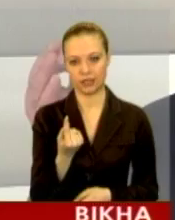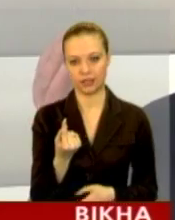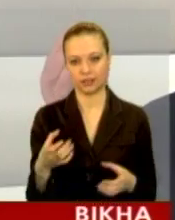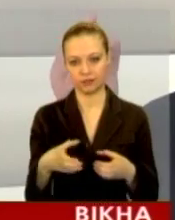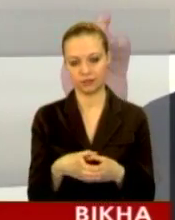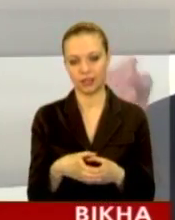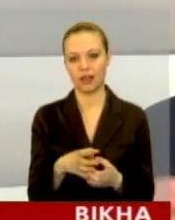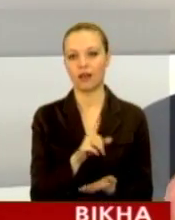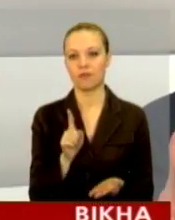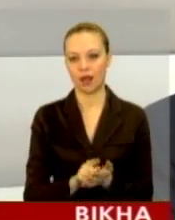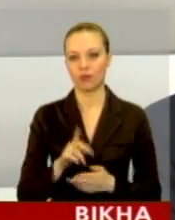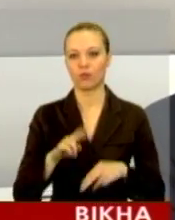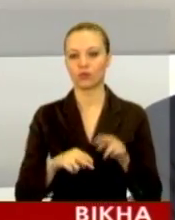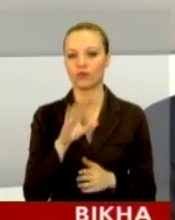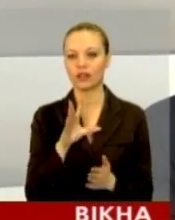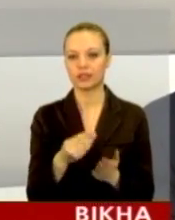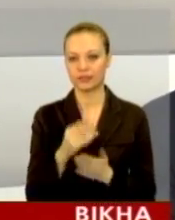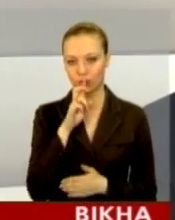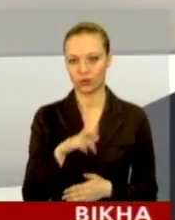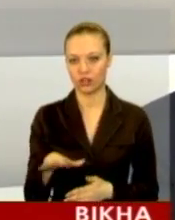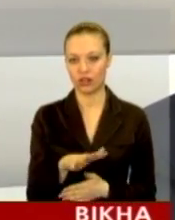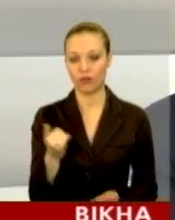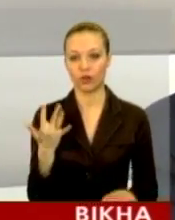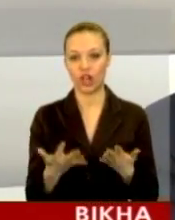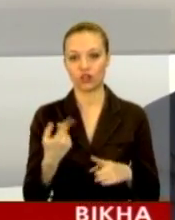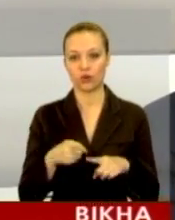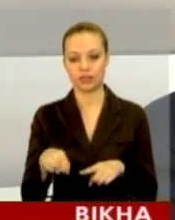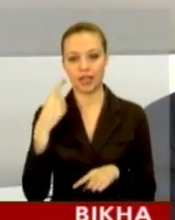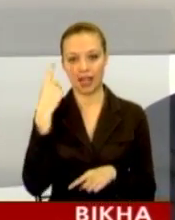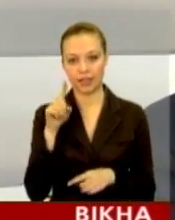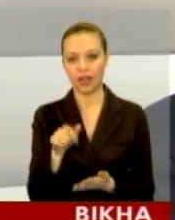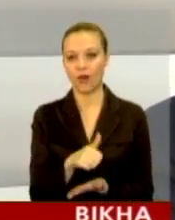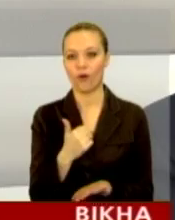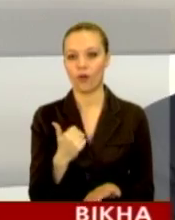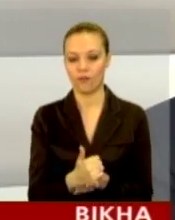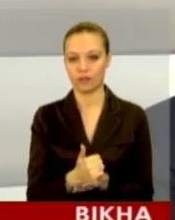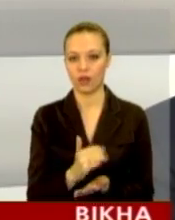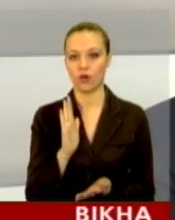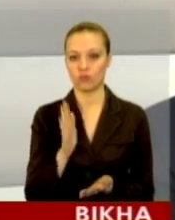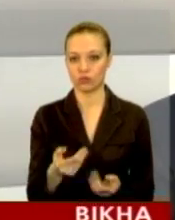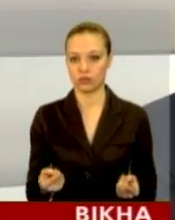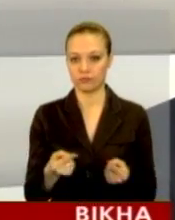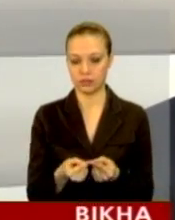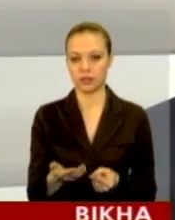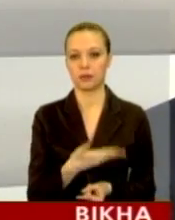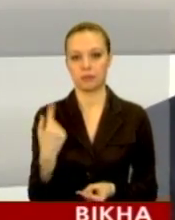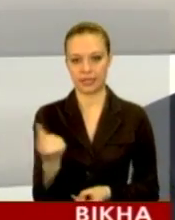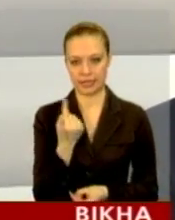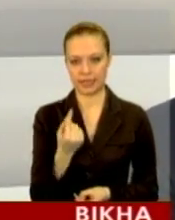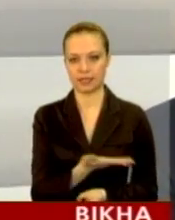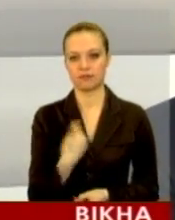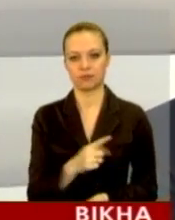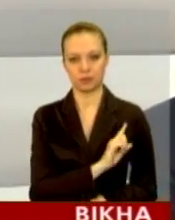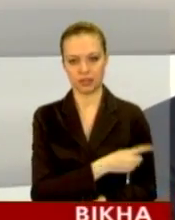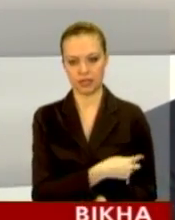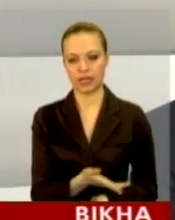маємо будувати свою державу. І якщо оця ідея головна, стане визначальною. Ми єдині, ми